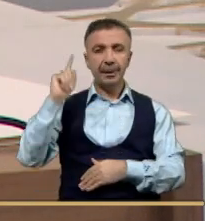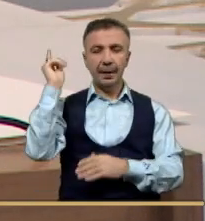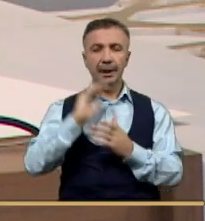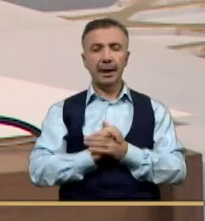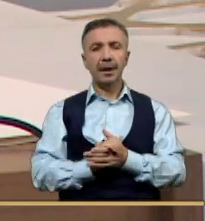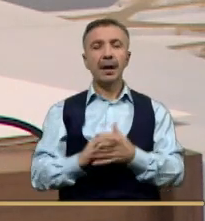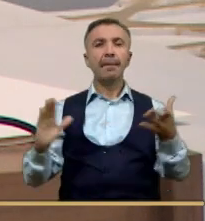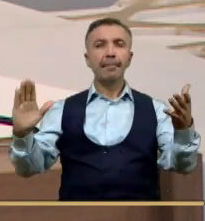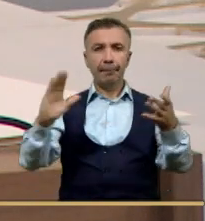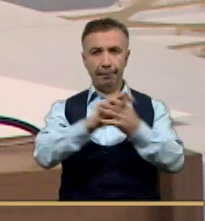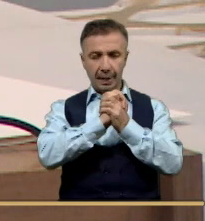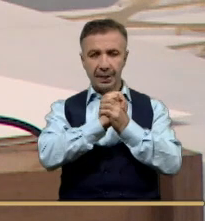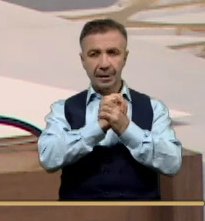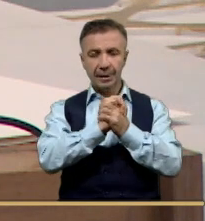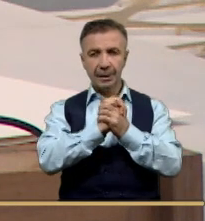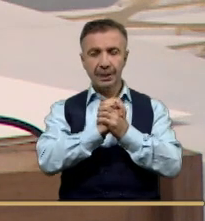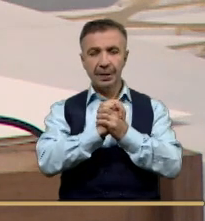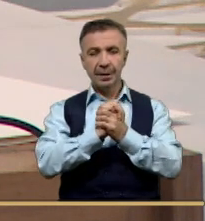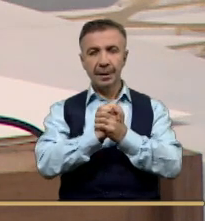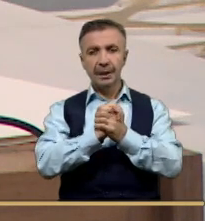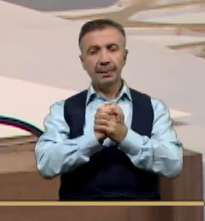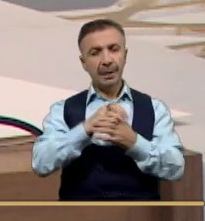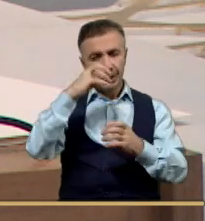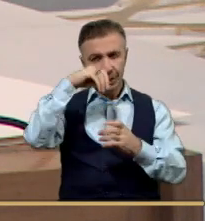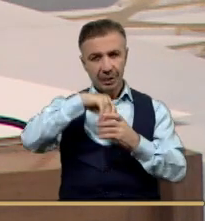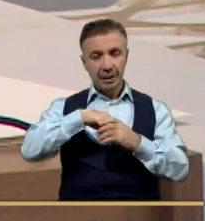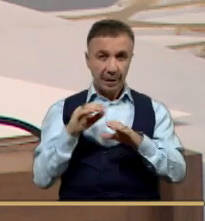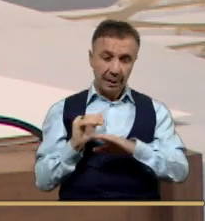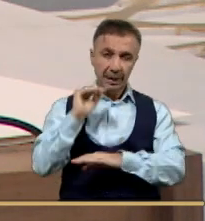barış içerisinde yaşamalarını onlara öğütlemiştir.